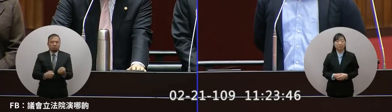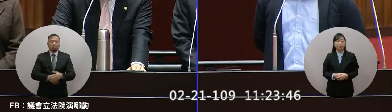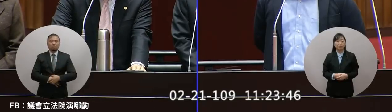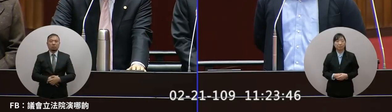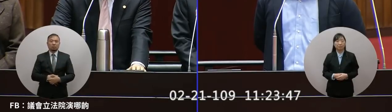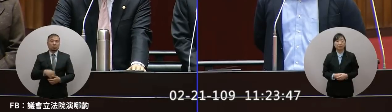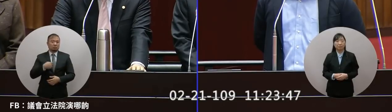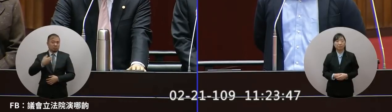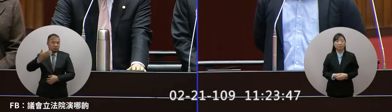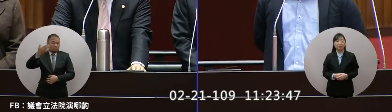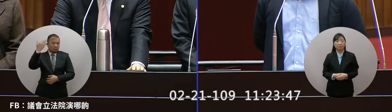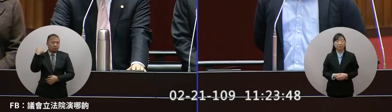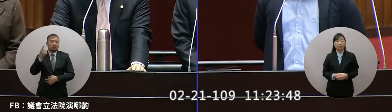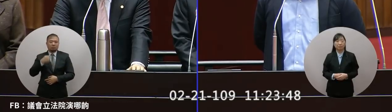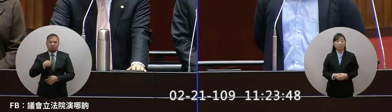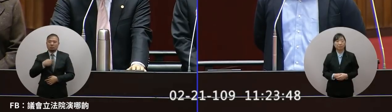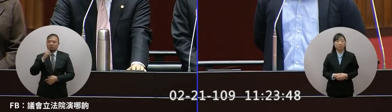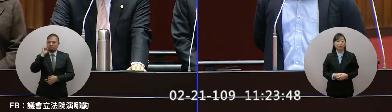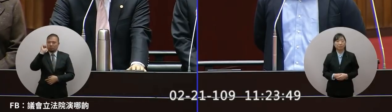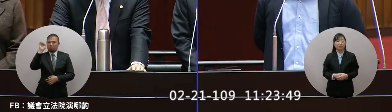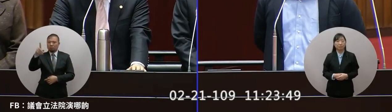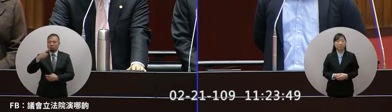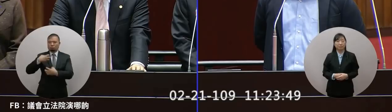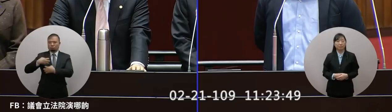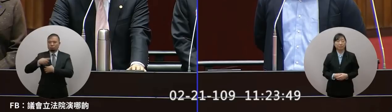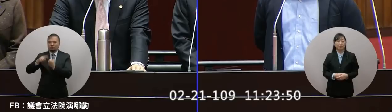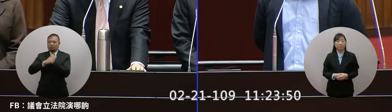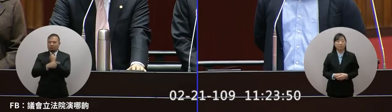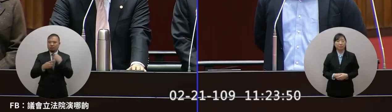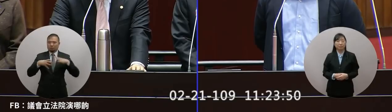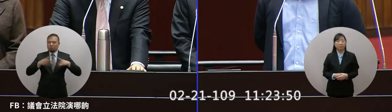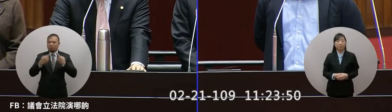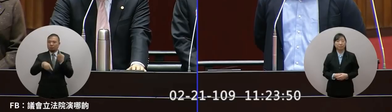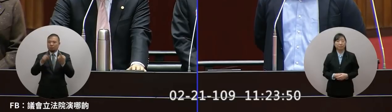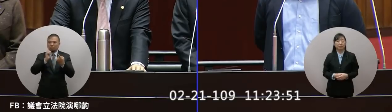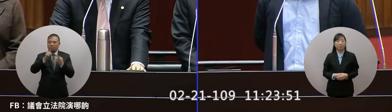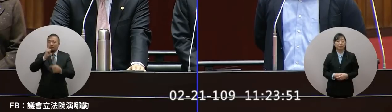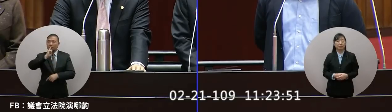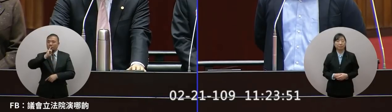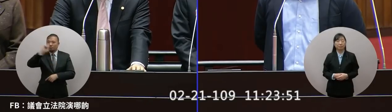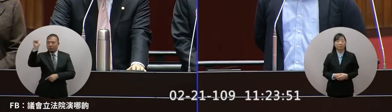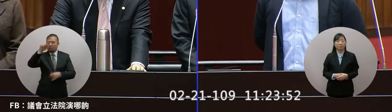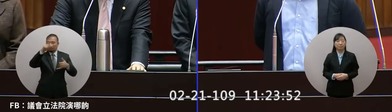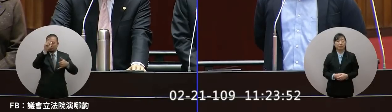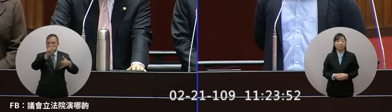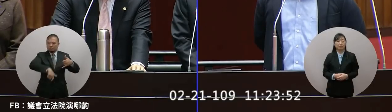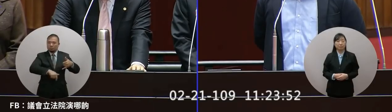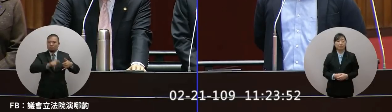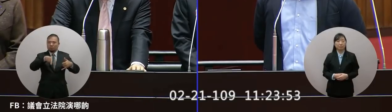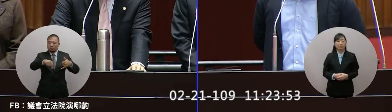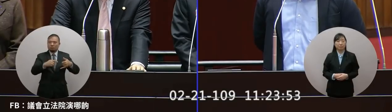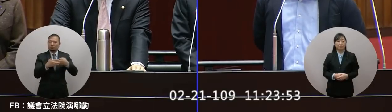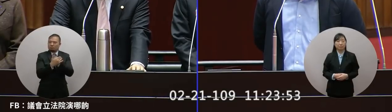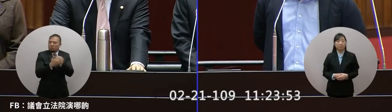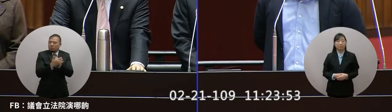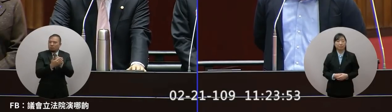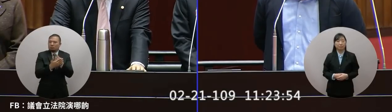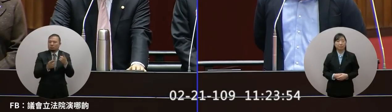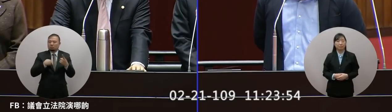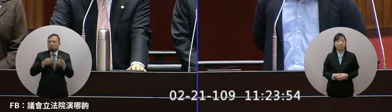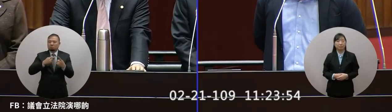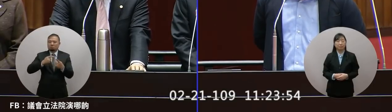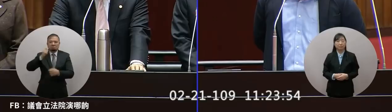年向军法官要求应该保护被告的家属， 应该停止审